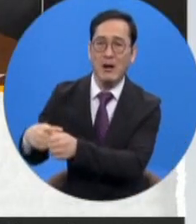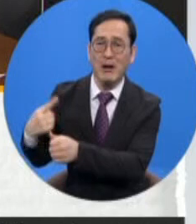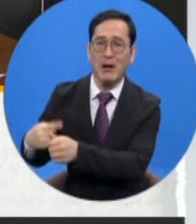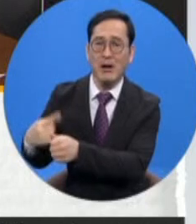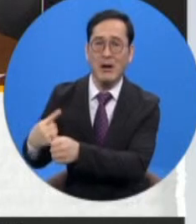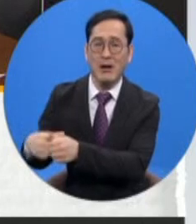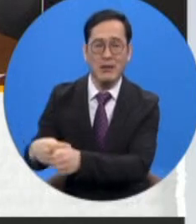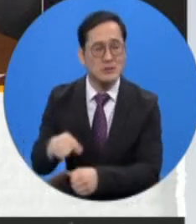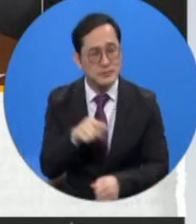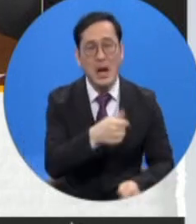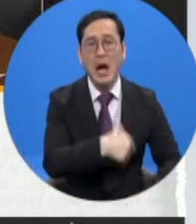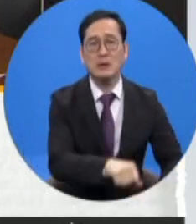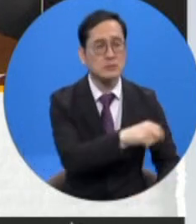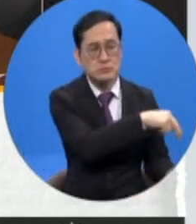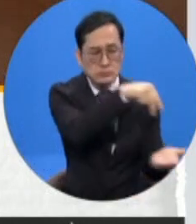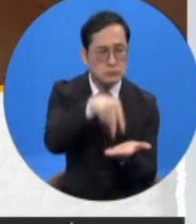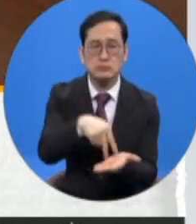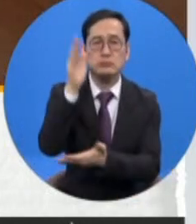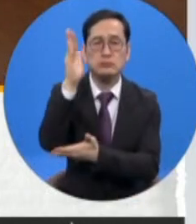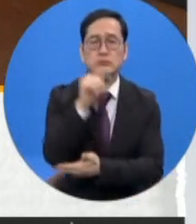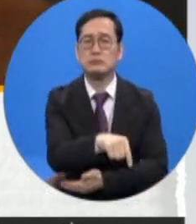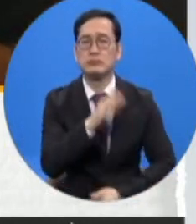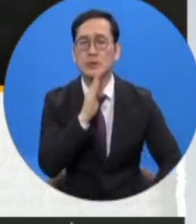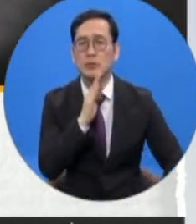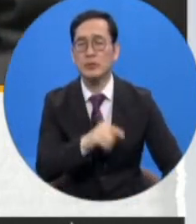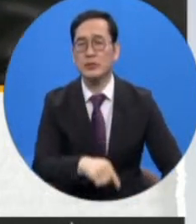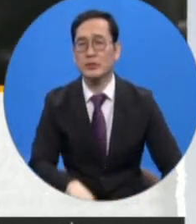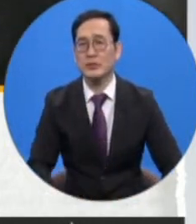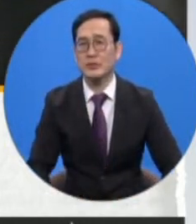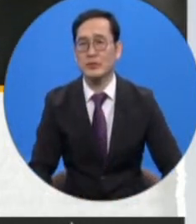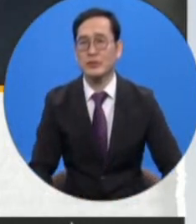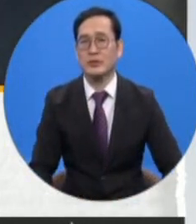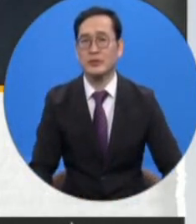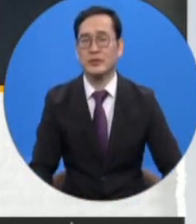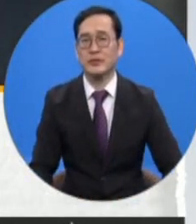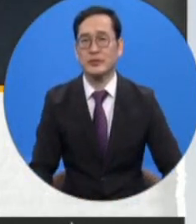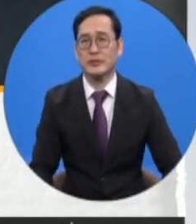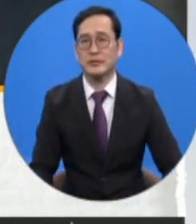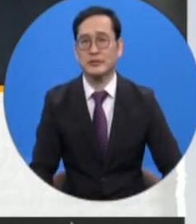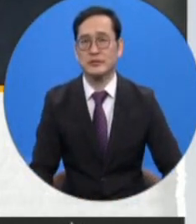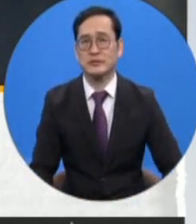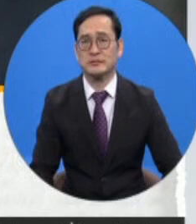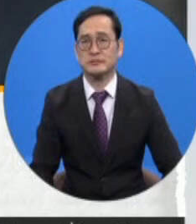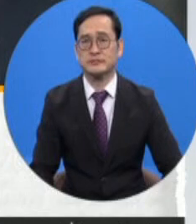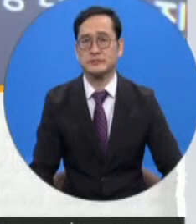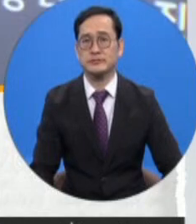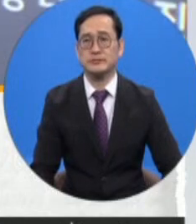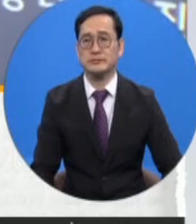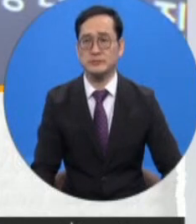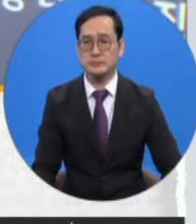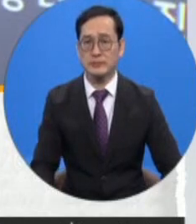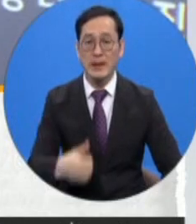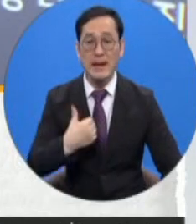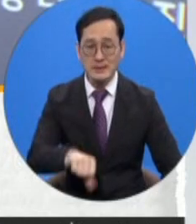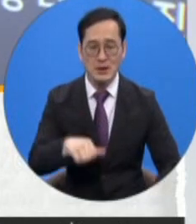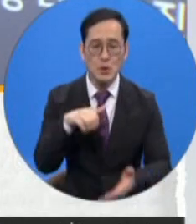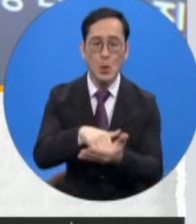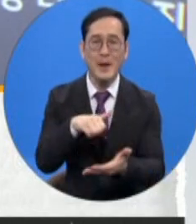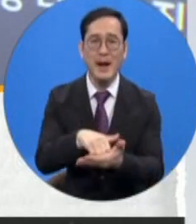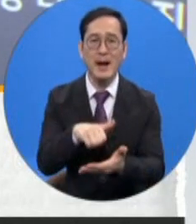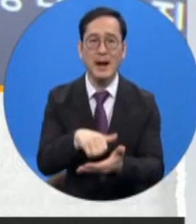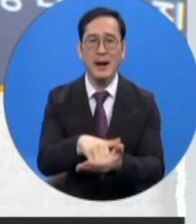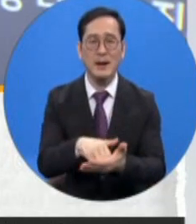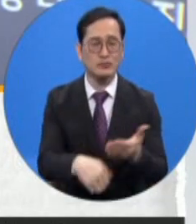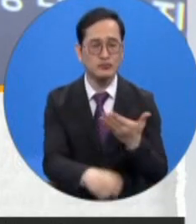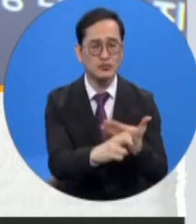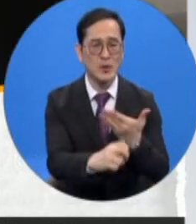후보의 아들이 다 장성한 성인이지만 불법 도박에 이어서 불법적인 행태들이 이곳저곳